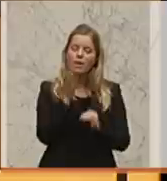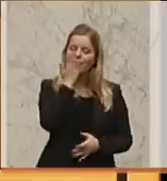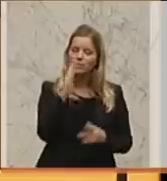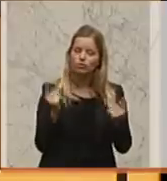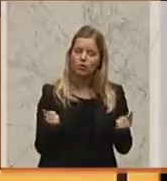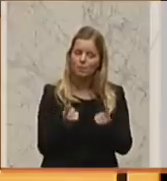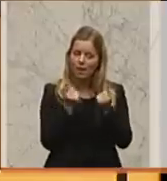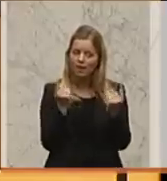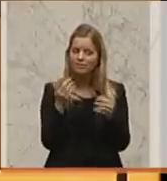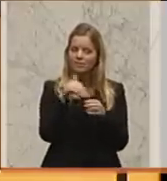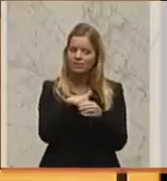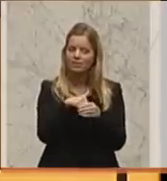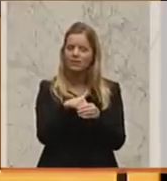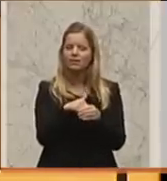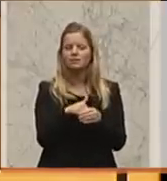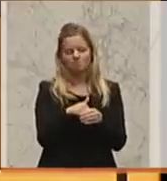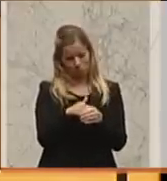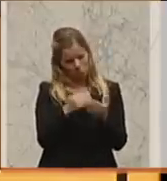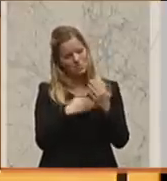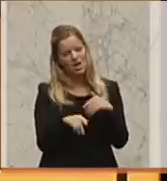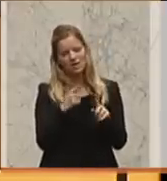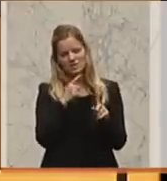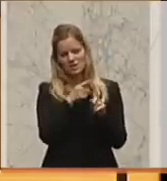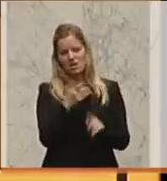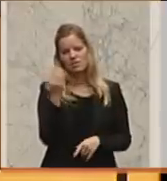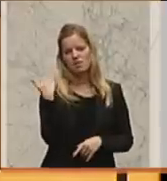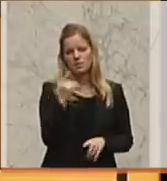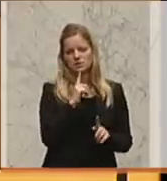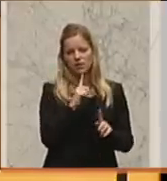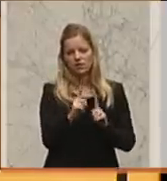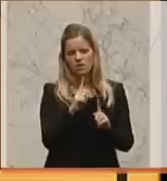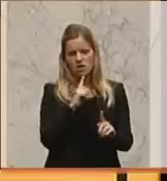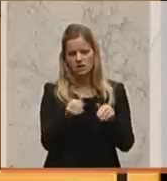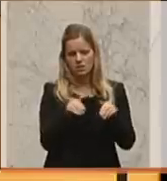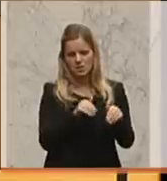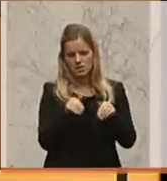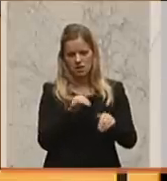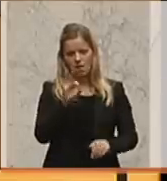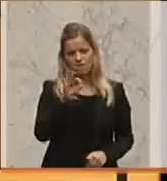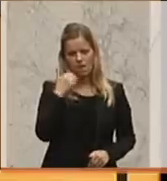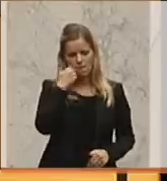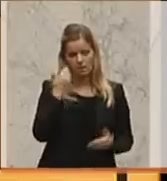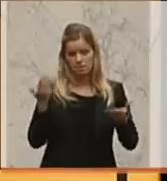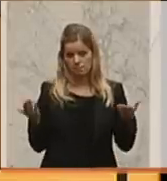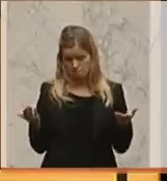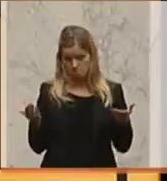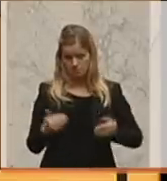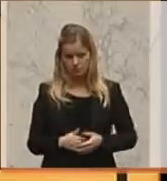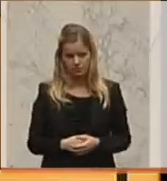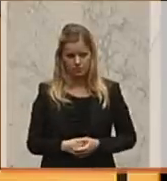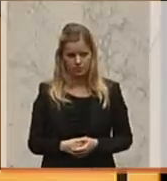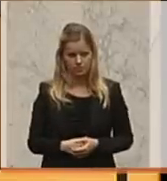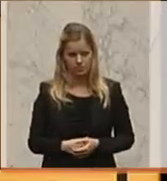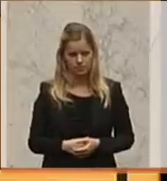ergriffen um eine Imagekampagne des damaligen Verkehrsministers Faymann? Was ja in Wien funktioniert, kann ja